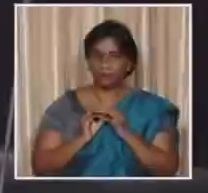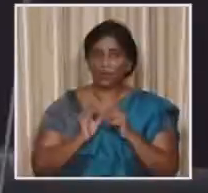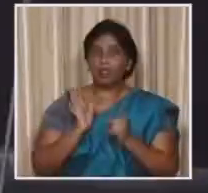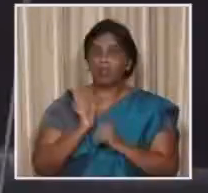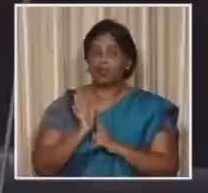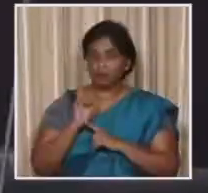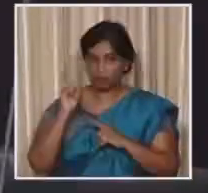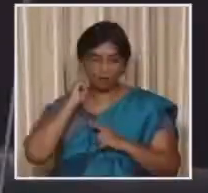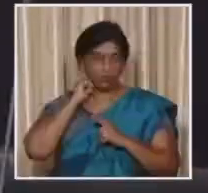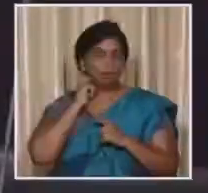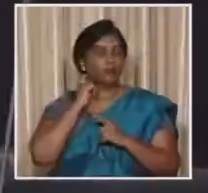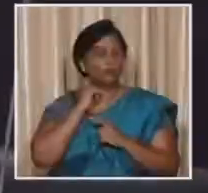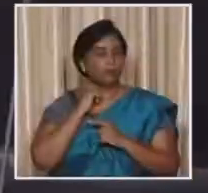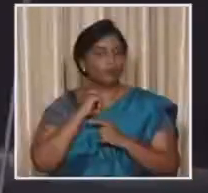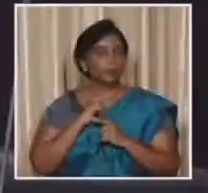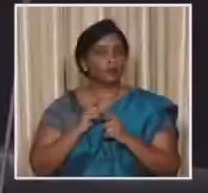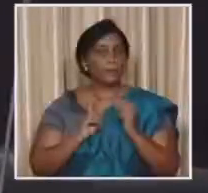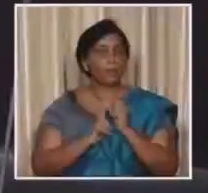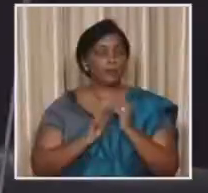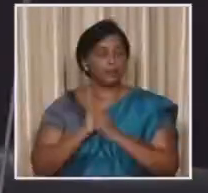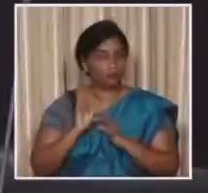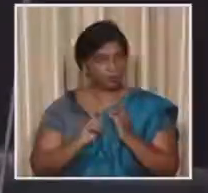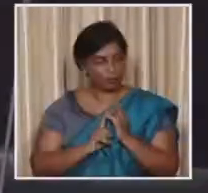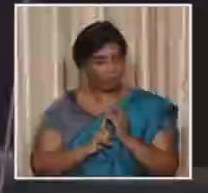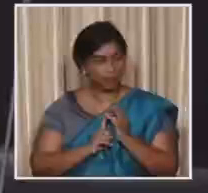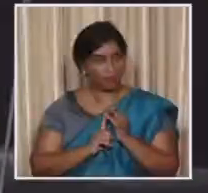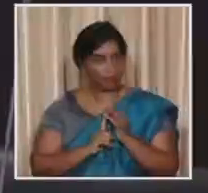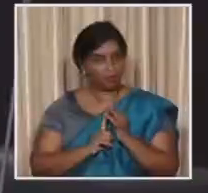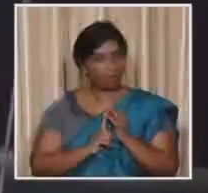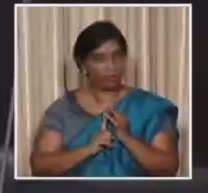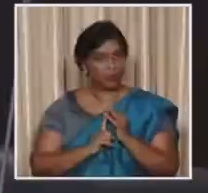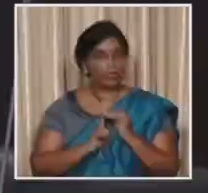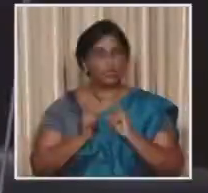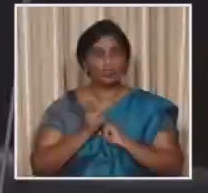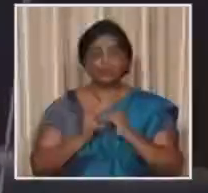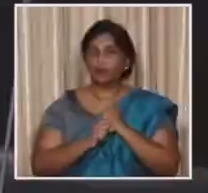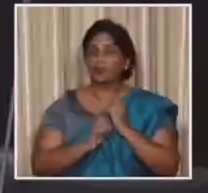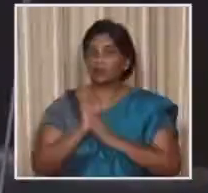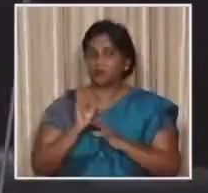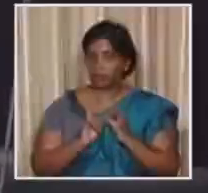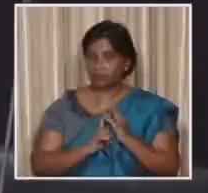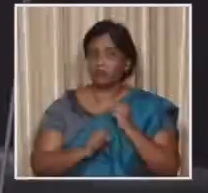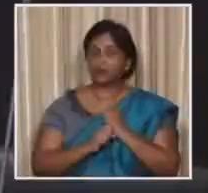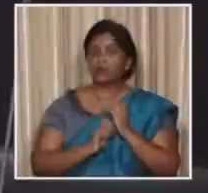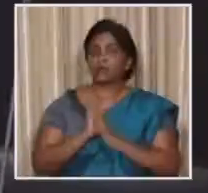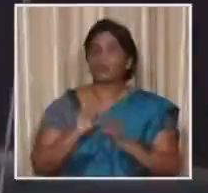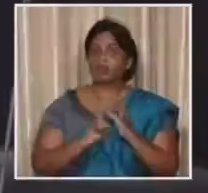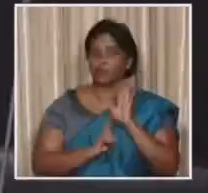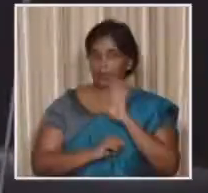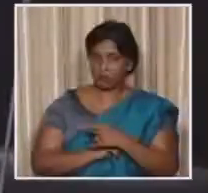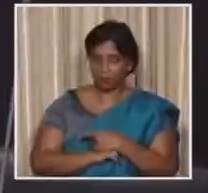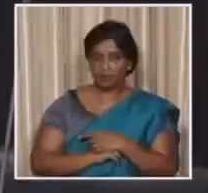ලසන්ත අලගියවන්න අමාත්‍යතුමත් පිල්ලියන් අමාත්‍යතුමත් සිරිපාල ගම්ලත් අමාත්‍යතුමත් රාජ්‍ය අමාත්‍යවරු ලෙස